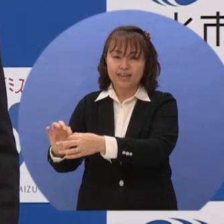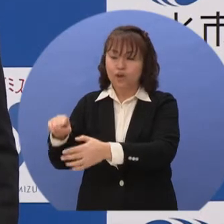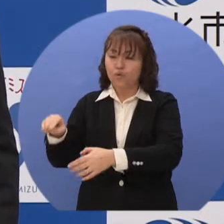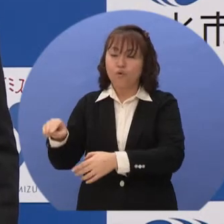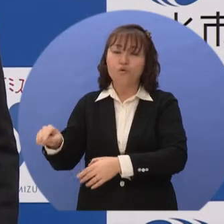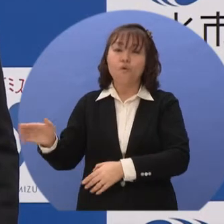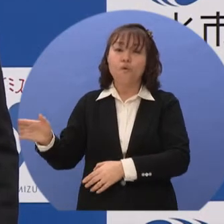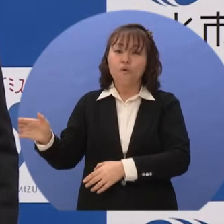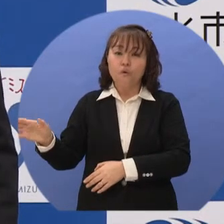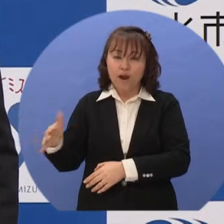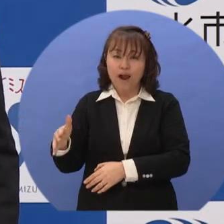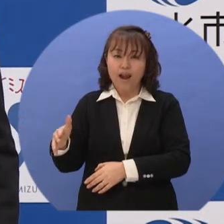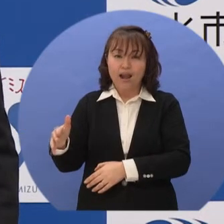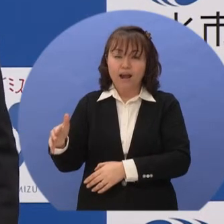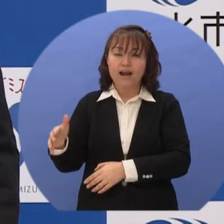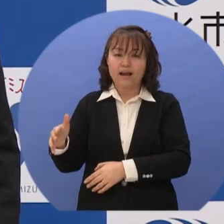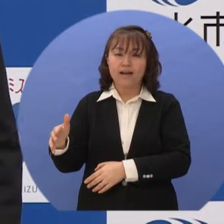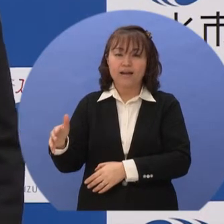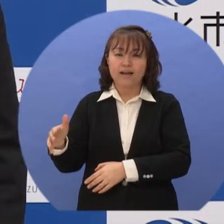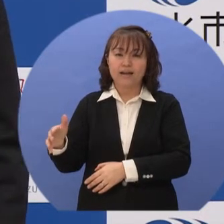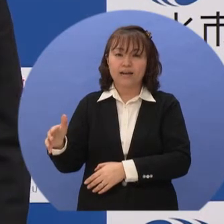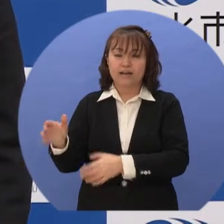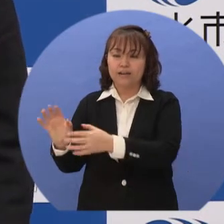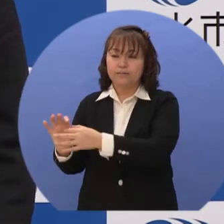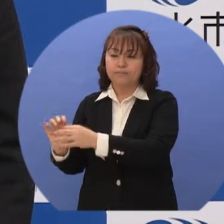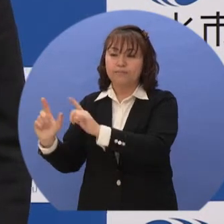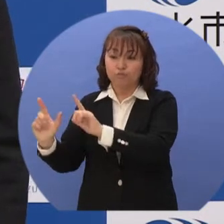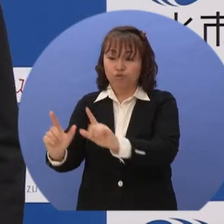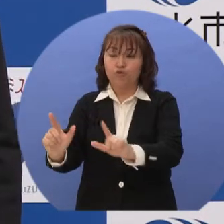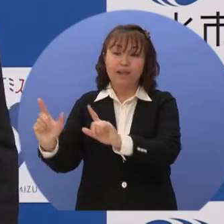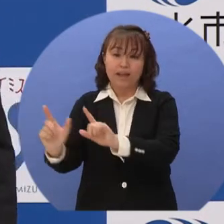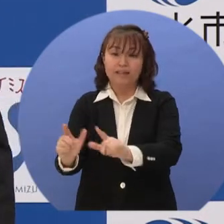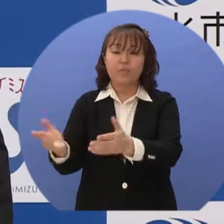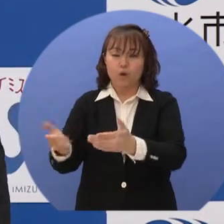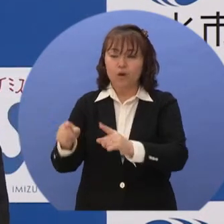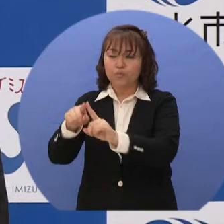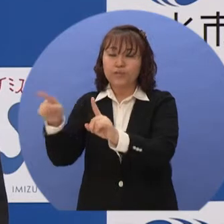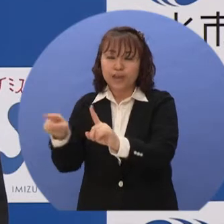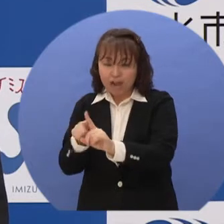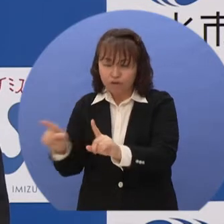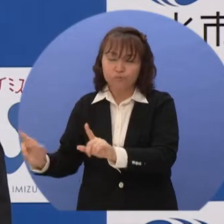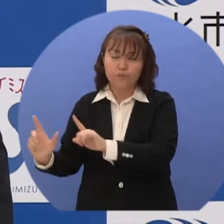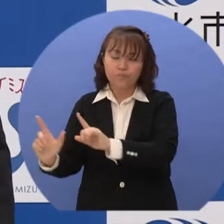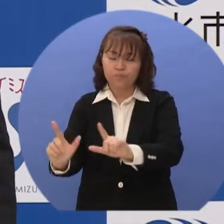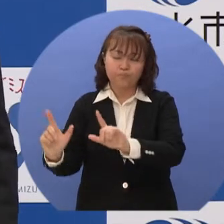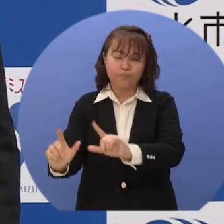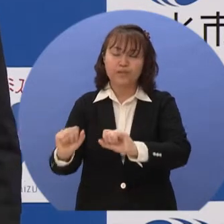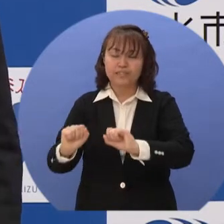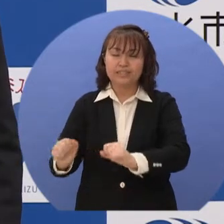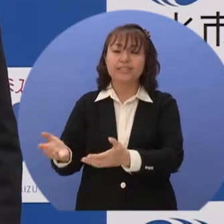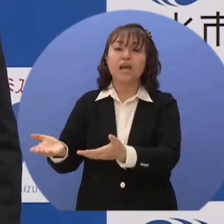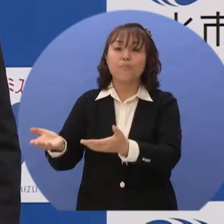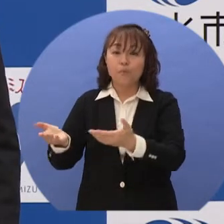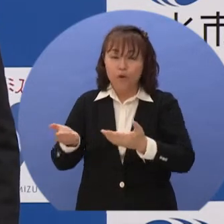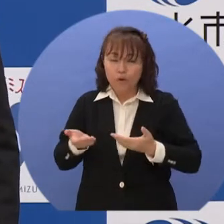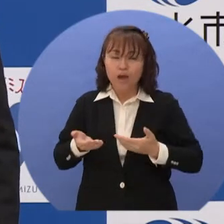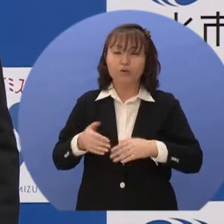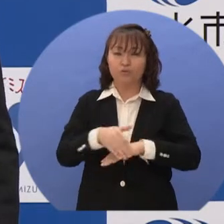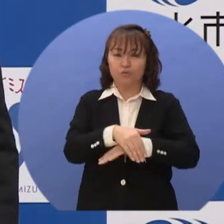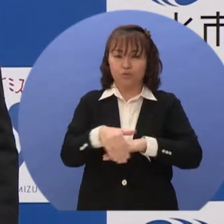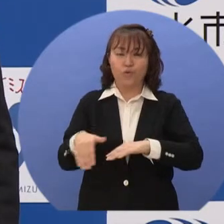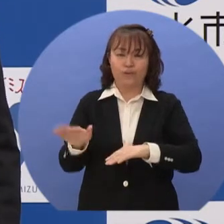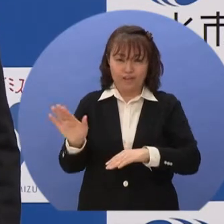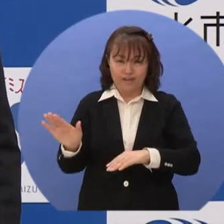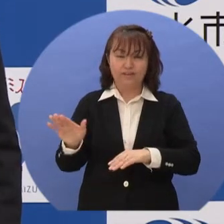さんのいろんな取引先と言いますかえそういったところからのまご紹介であったり周知というものも